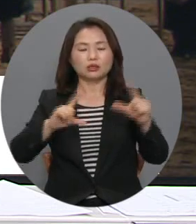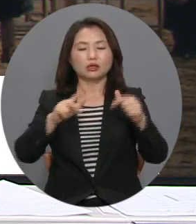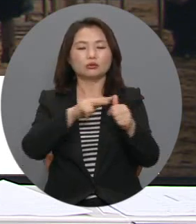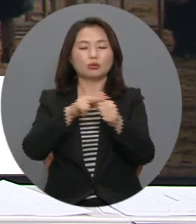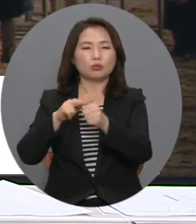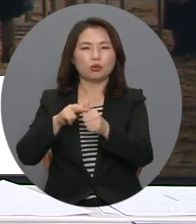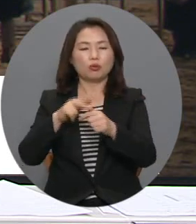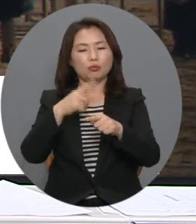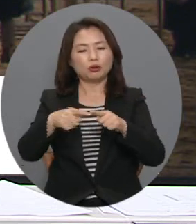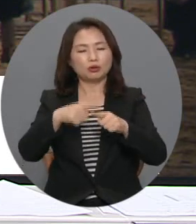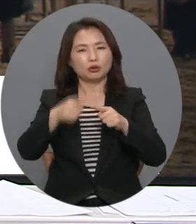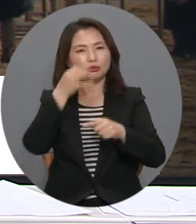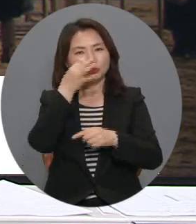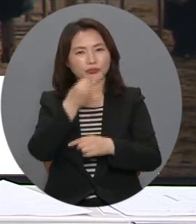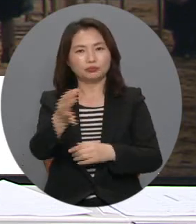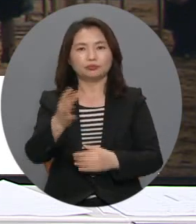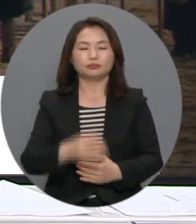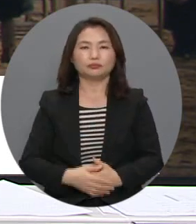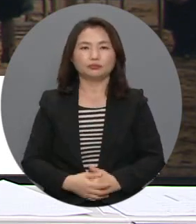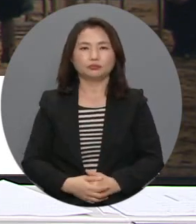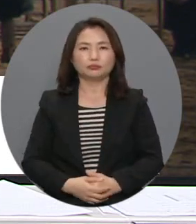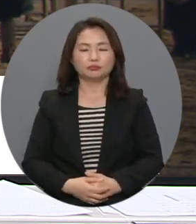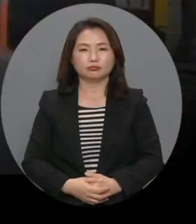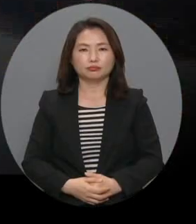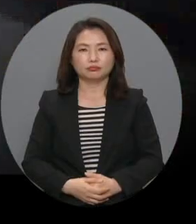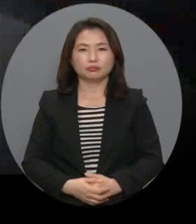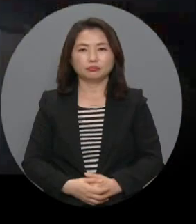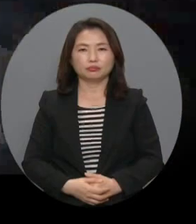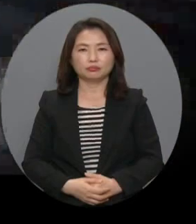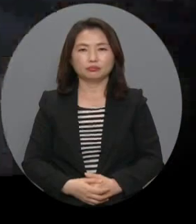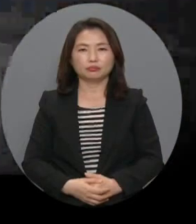짚어봤습니다. 손은민 기자입니다.